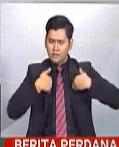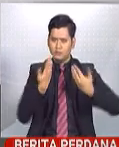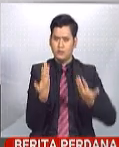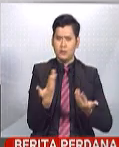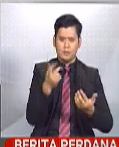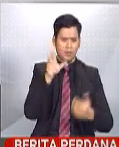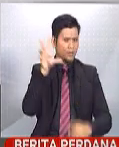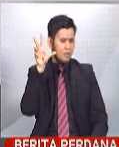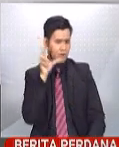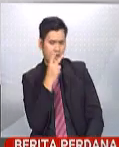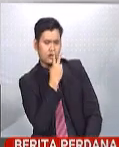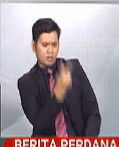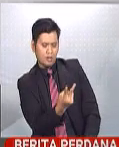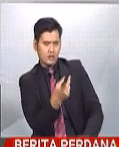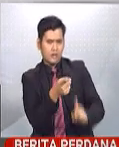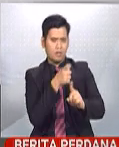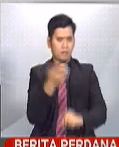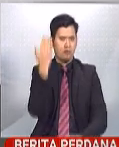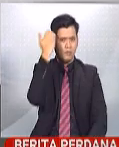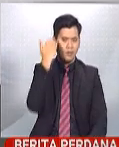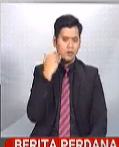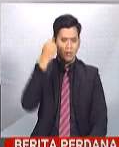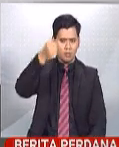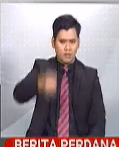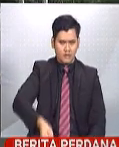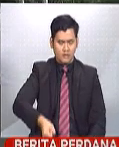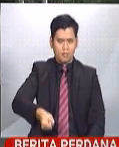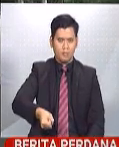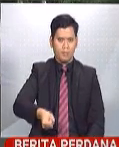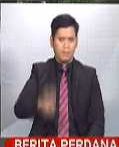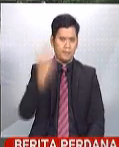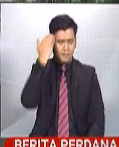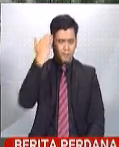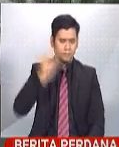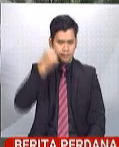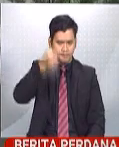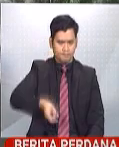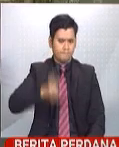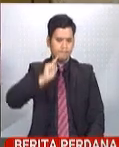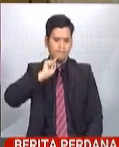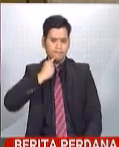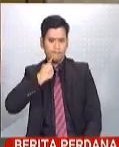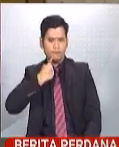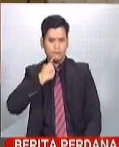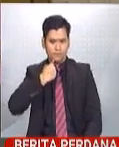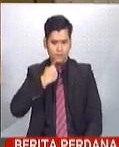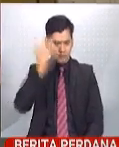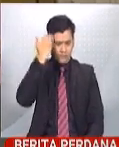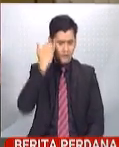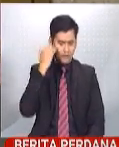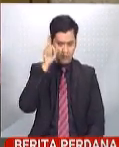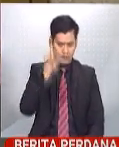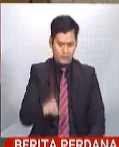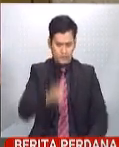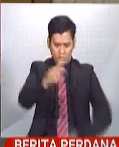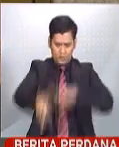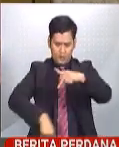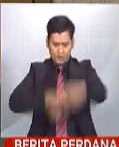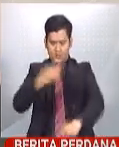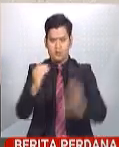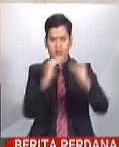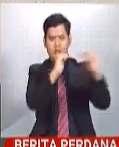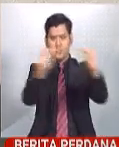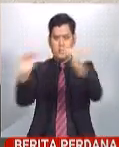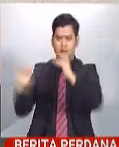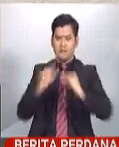dilihat dan didengar di mahkamah. Dalam penghakimannya, hakim menegaskan perbicaraan bukan sahaja perlu dikendalikan dengan adil,